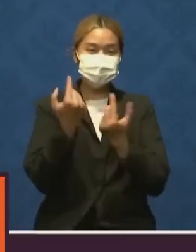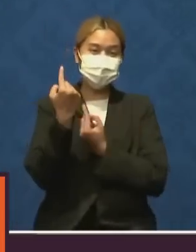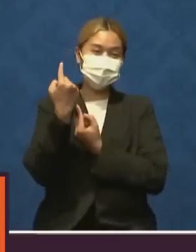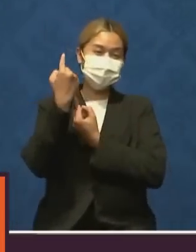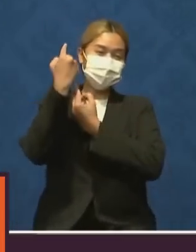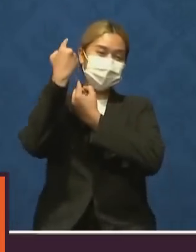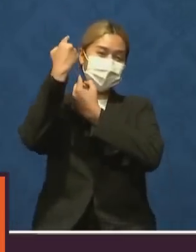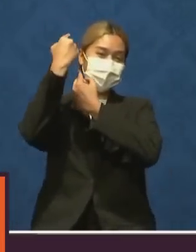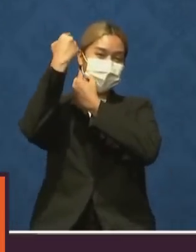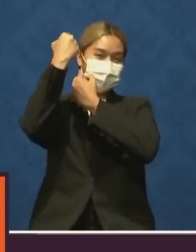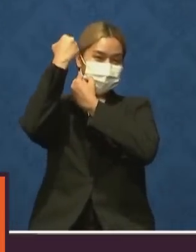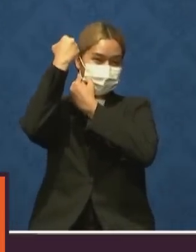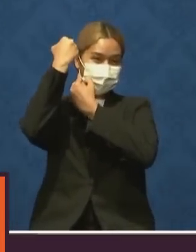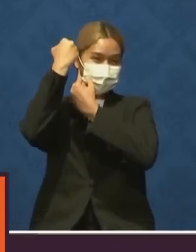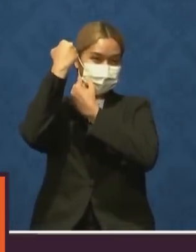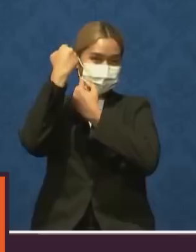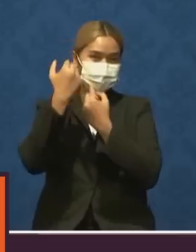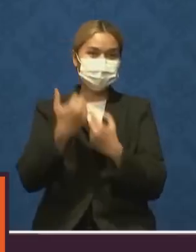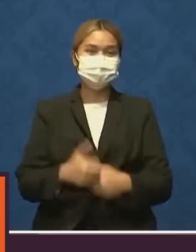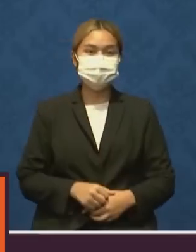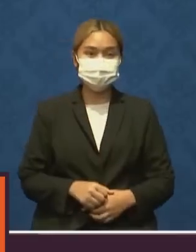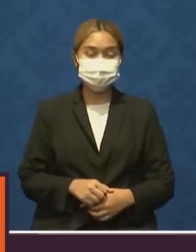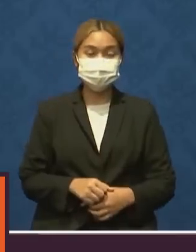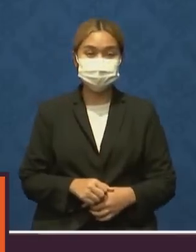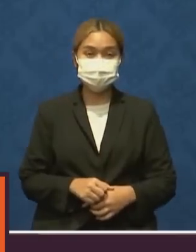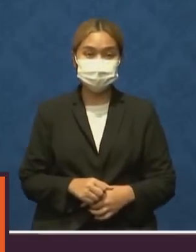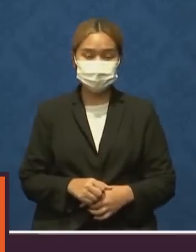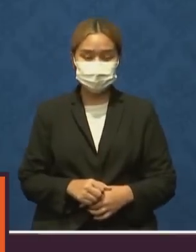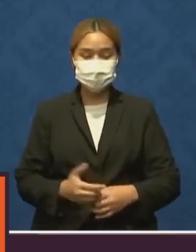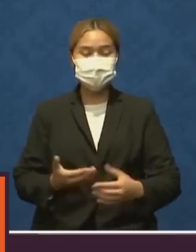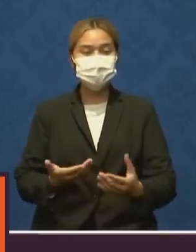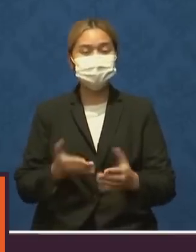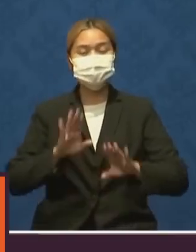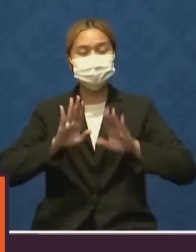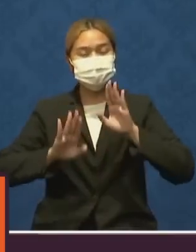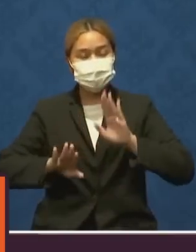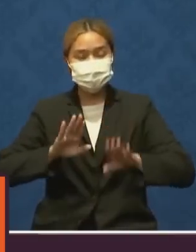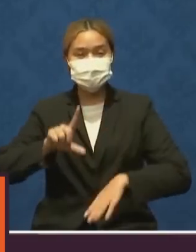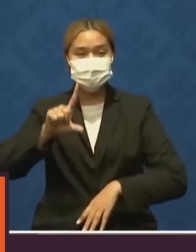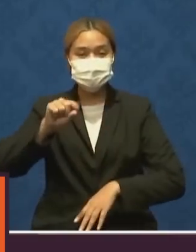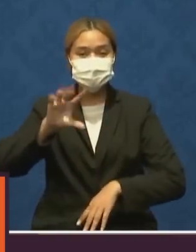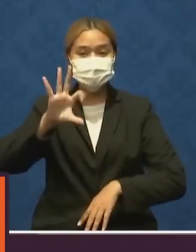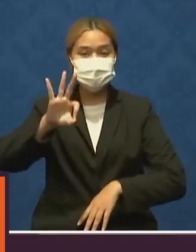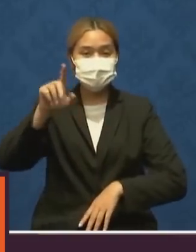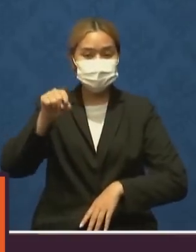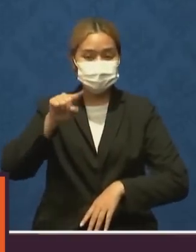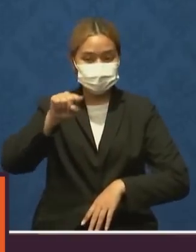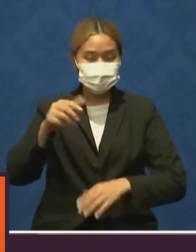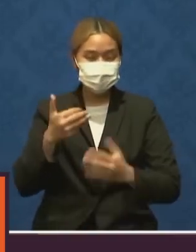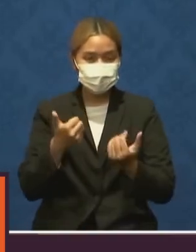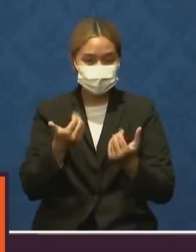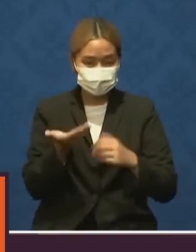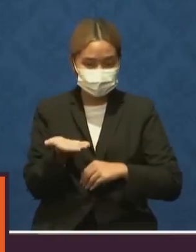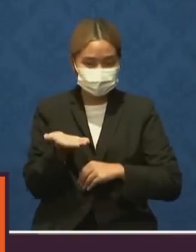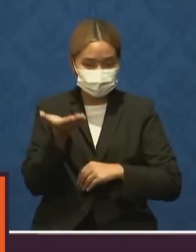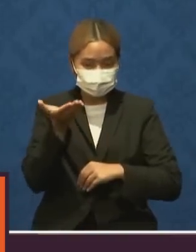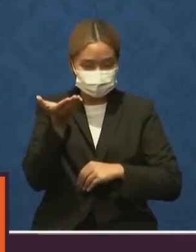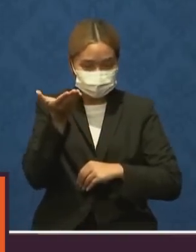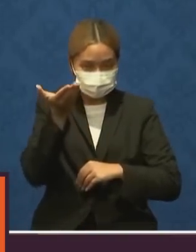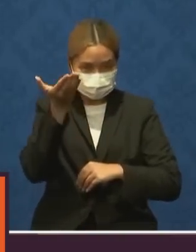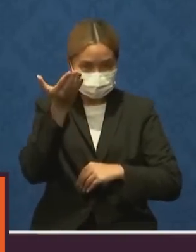ตอน natur negligeeก็อยู่ที่ 29%แล้วก็เพิมขมาเรๆด่นั้ไม่ใช